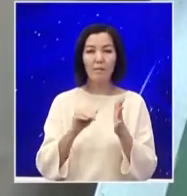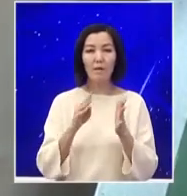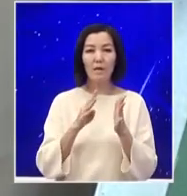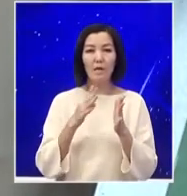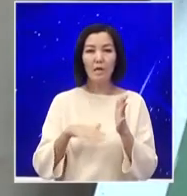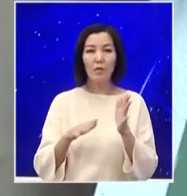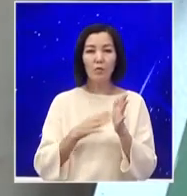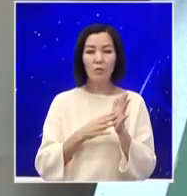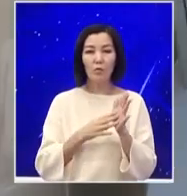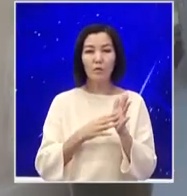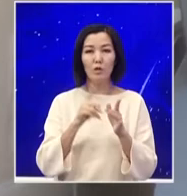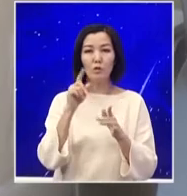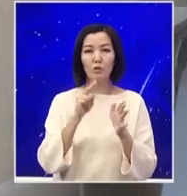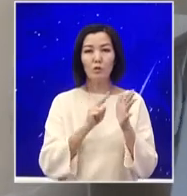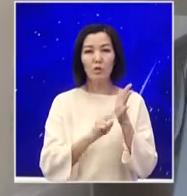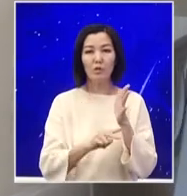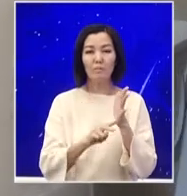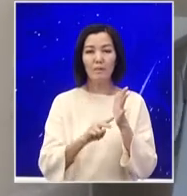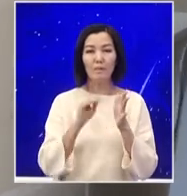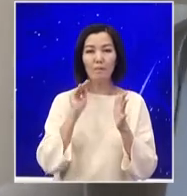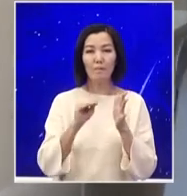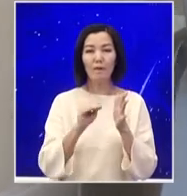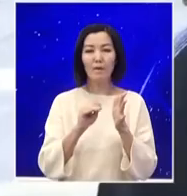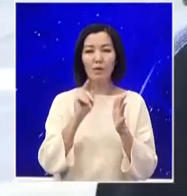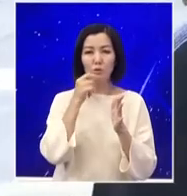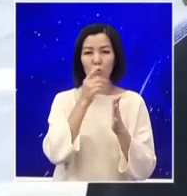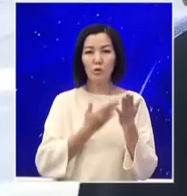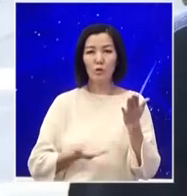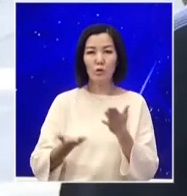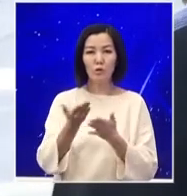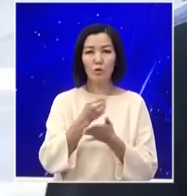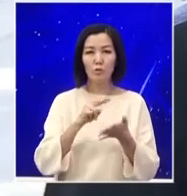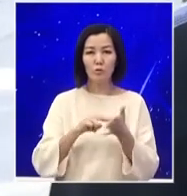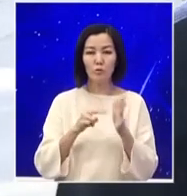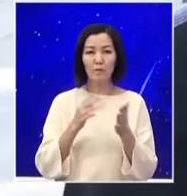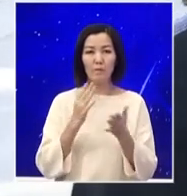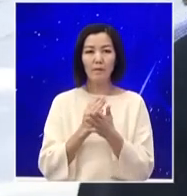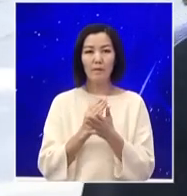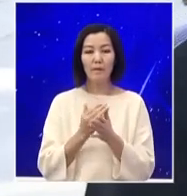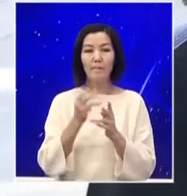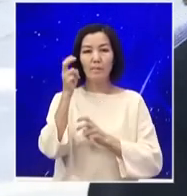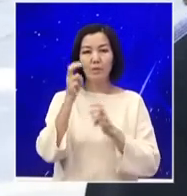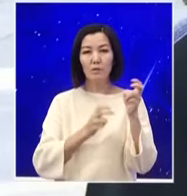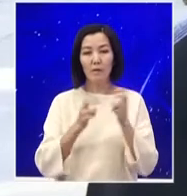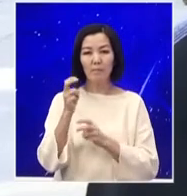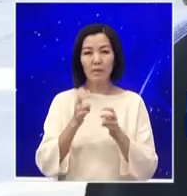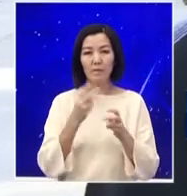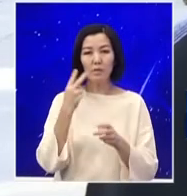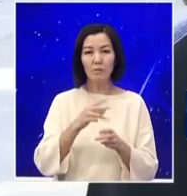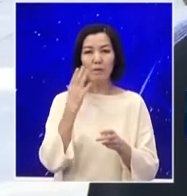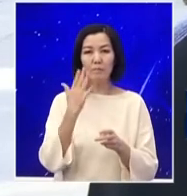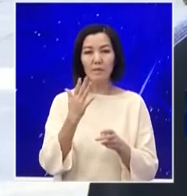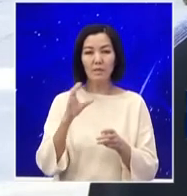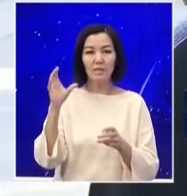биыл 170 мың тоннадай сары дақылды қоймаға баспақ. Жаркент сырный крахмал зауытына 25 сентябрьден